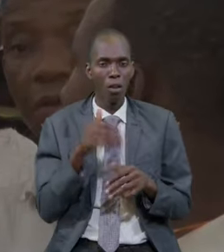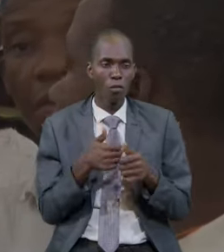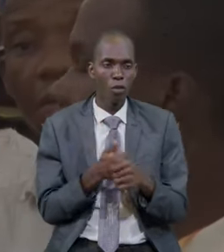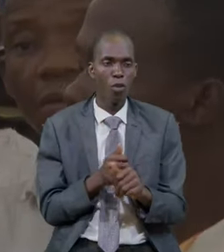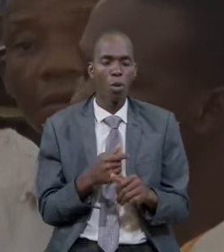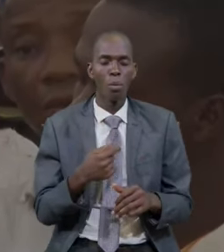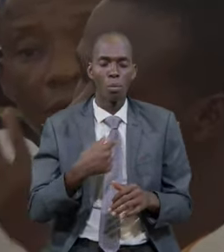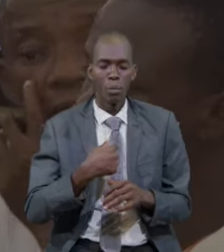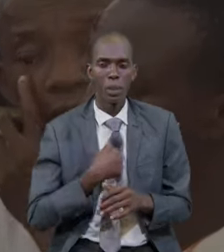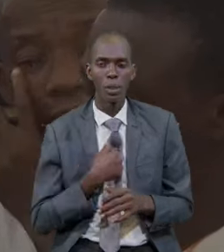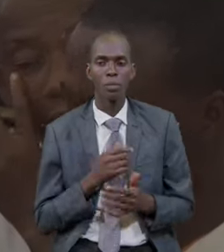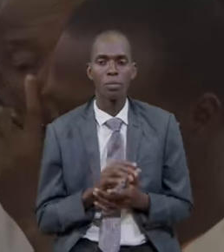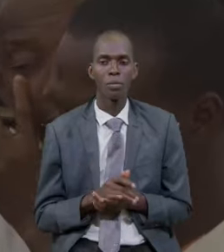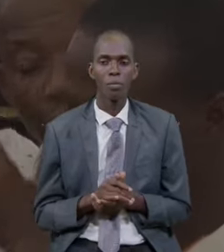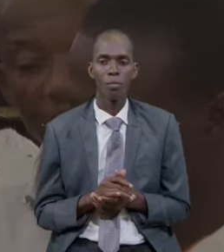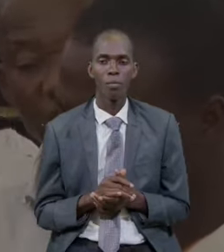m'accompagneront, moi,